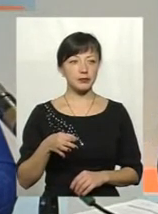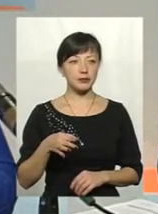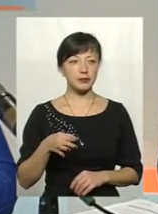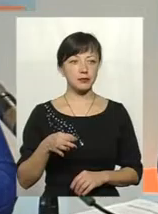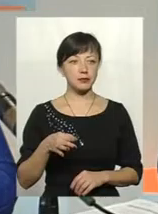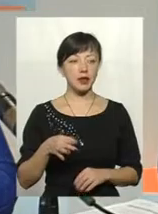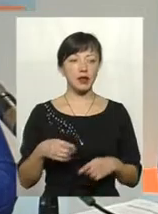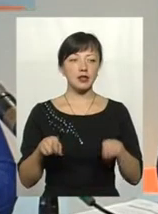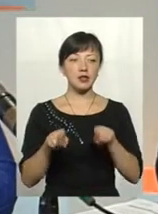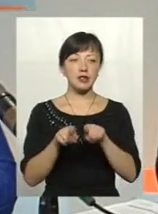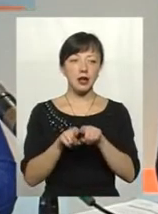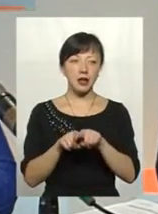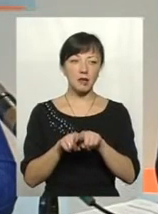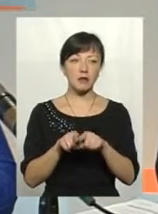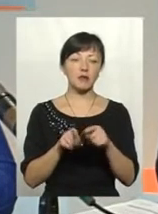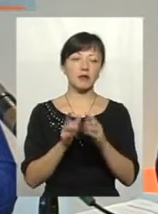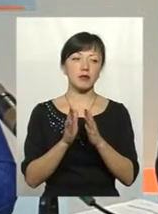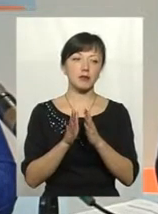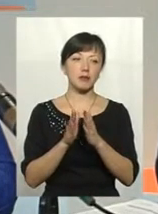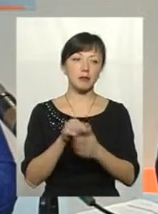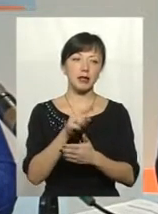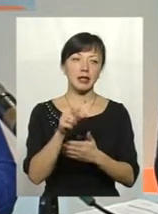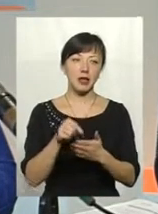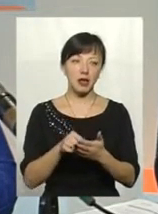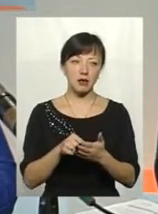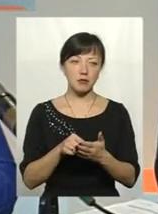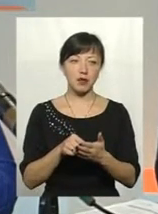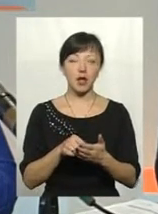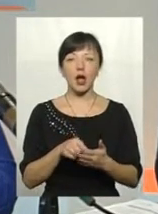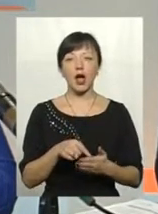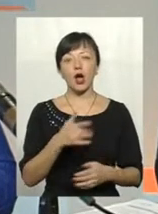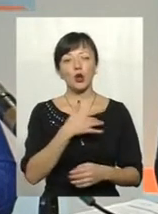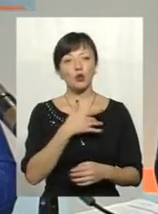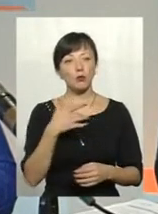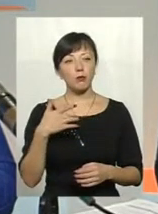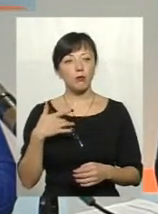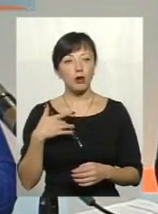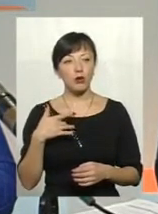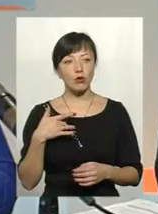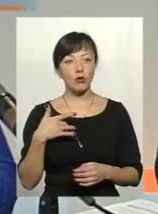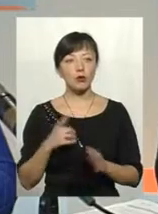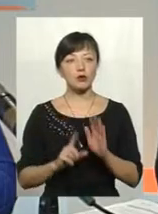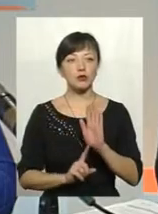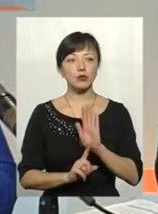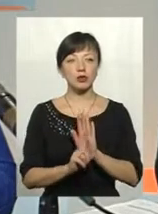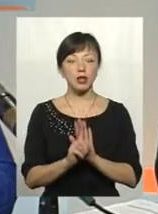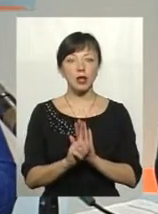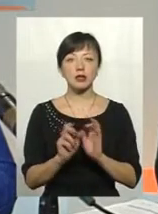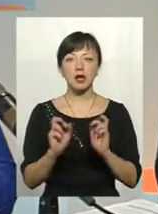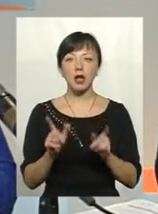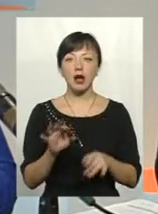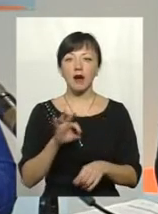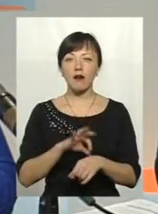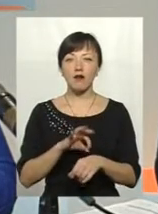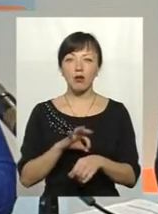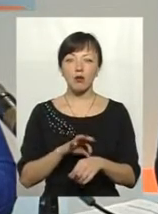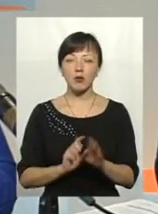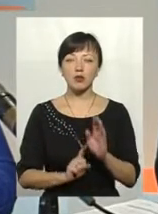з таким питанням, що туберкульоз розпочинається, як хвороба розпочинається